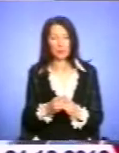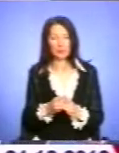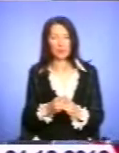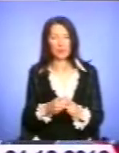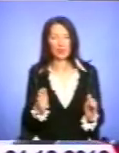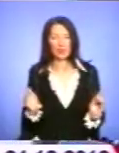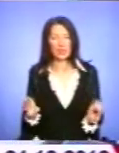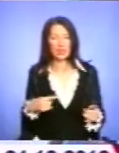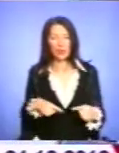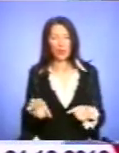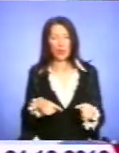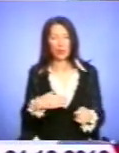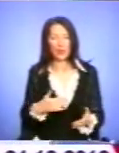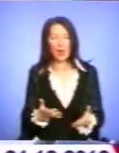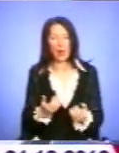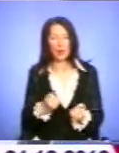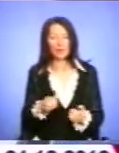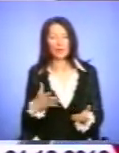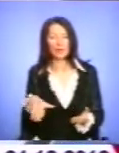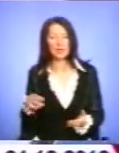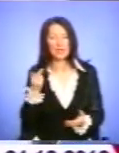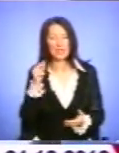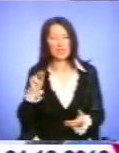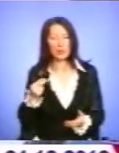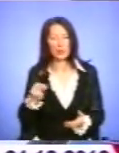по великому футболу. Ми беремо все чемпіонати,